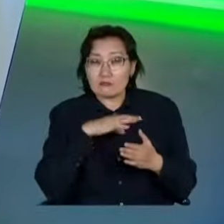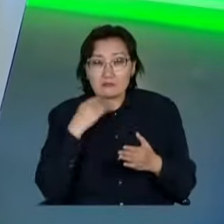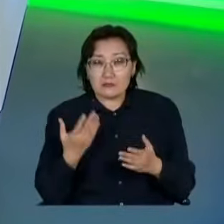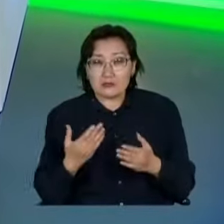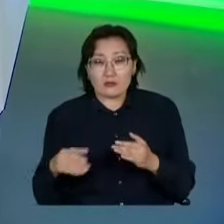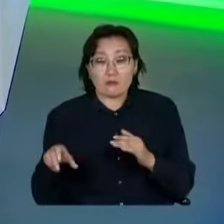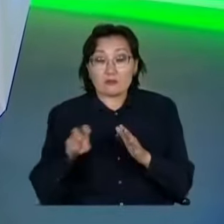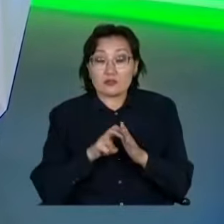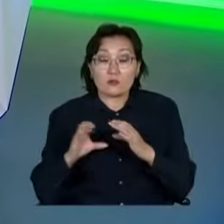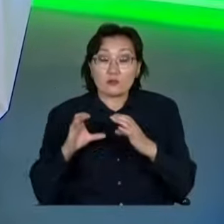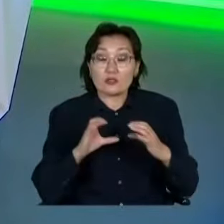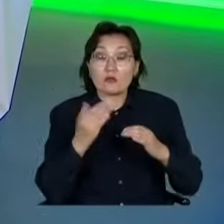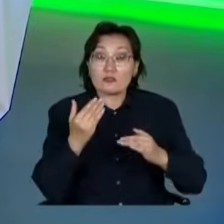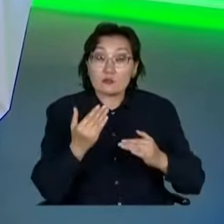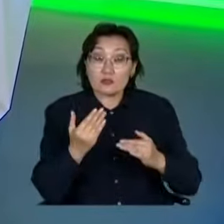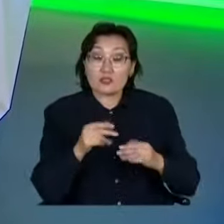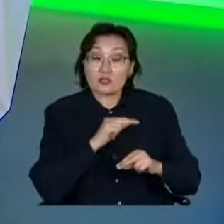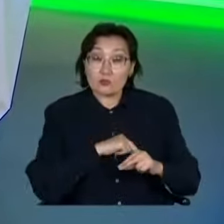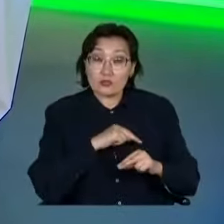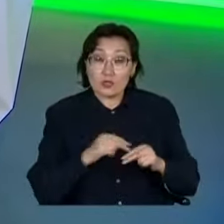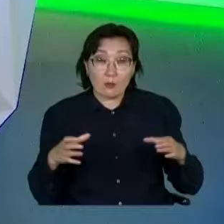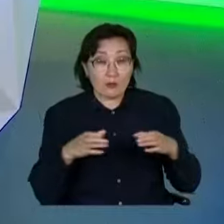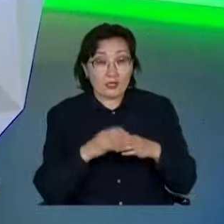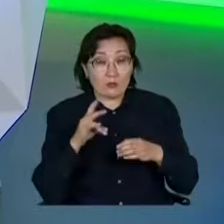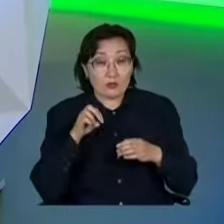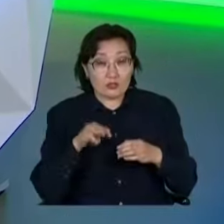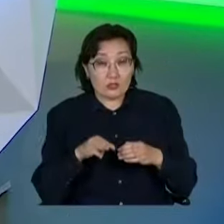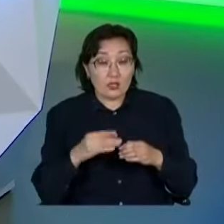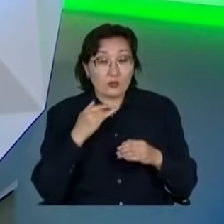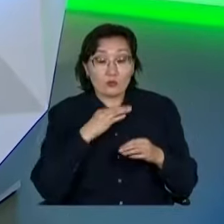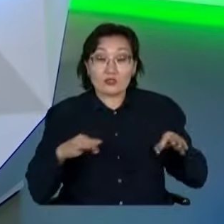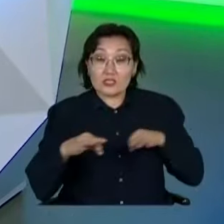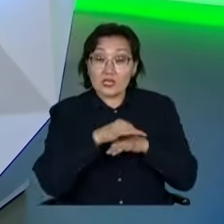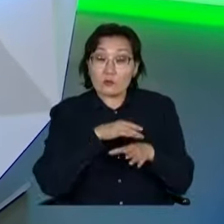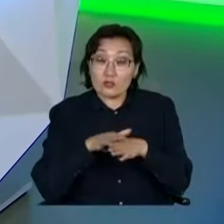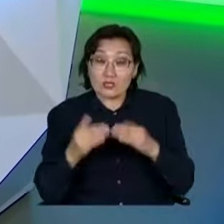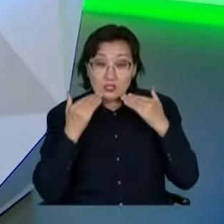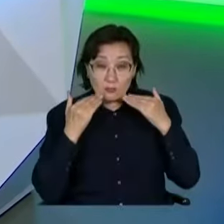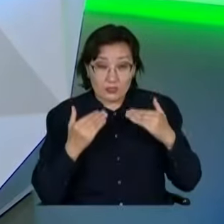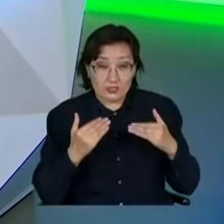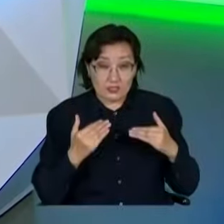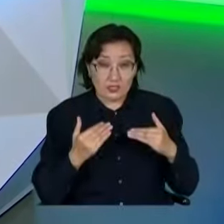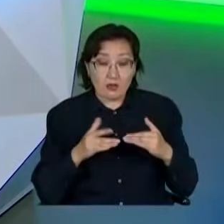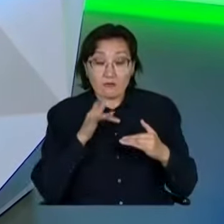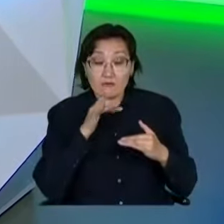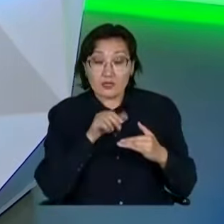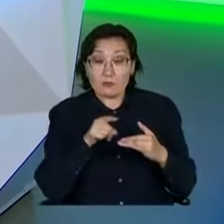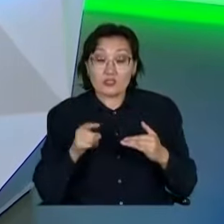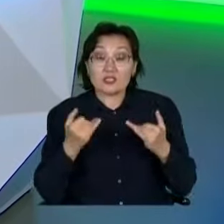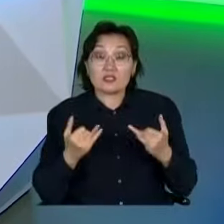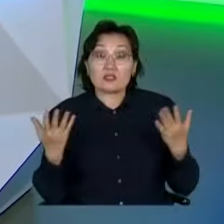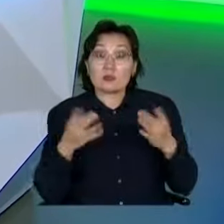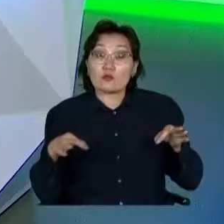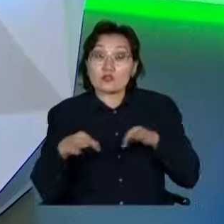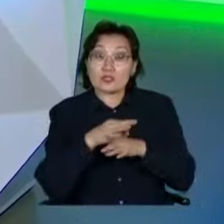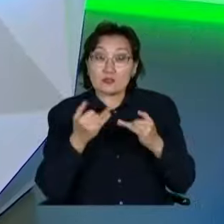вопрос в части вашей непосредственной работы в партии «Аманат». Вот много проектов реализовано за последнее время. Вот на сегодня какие